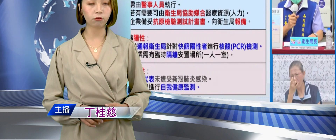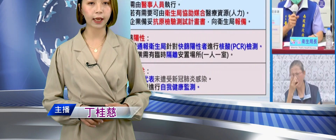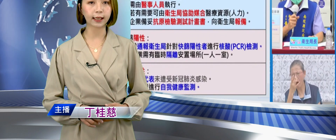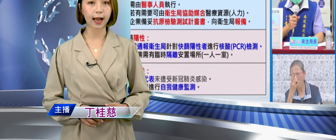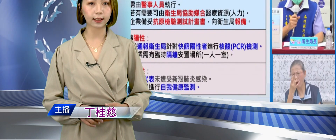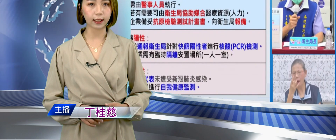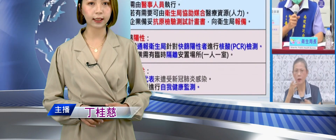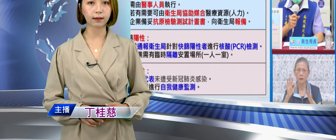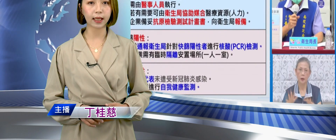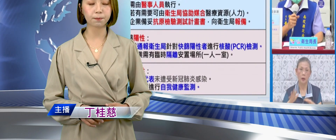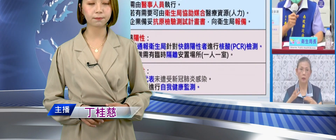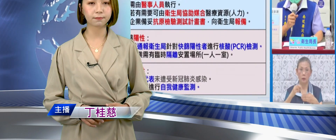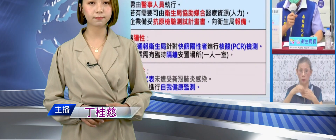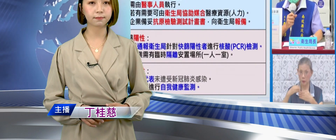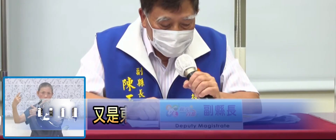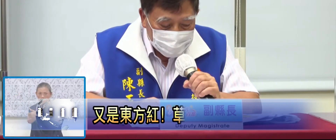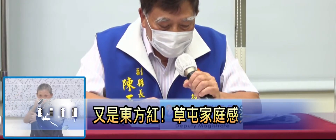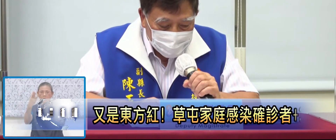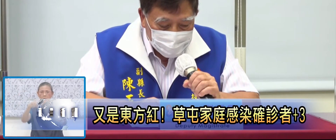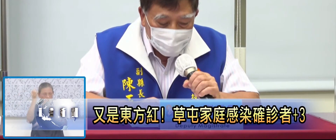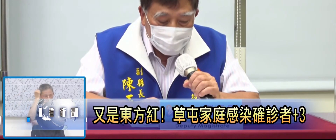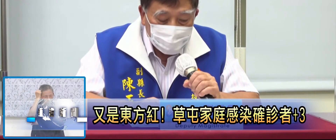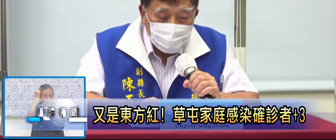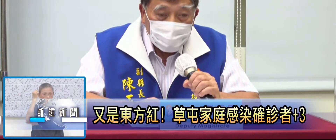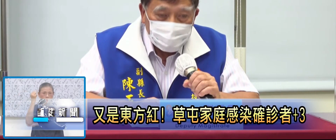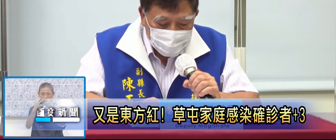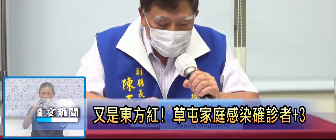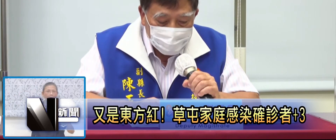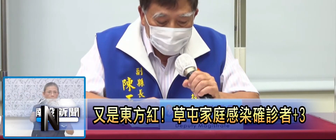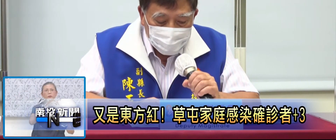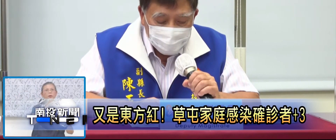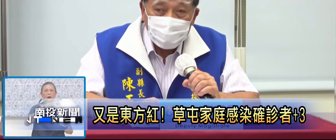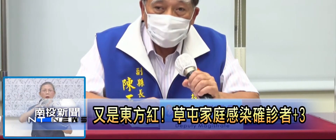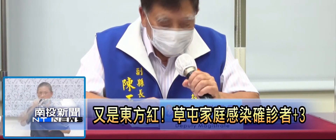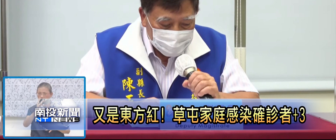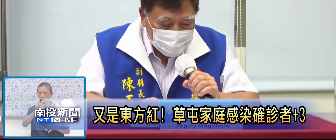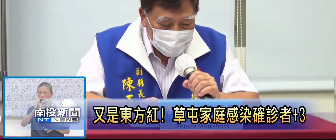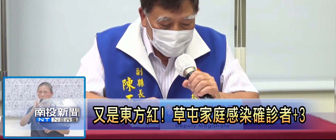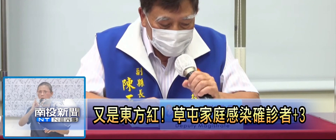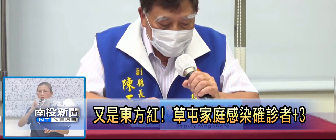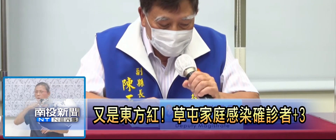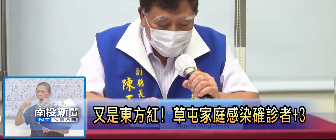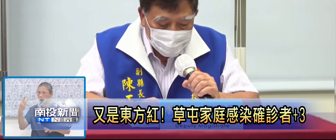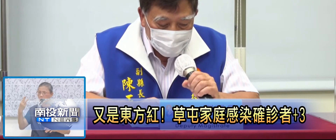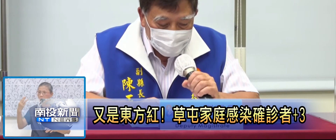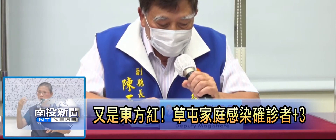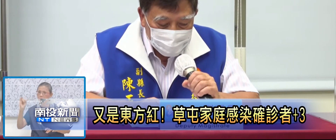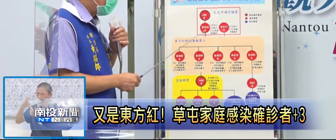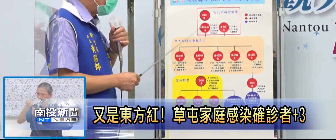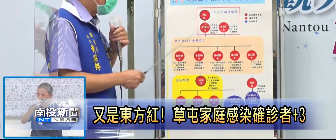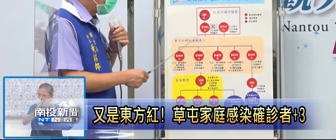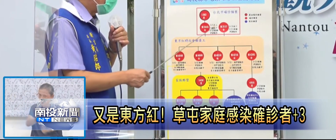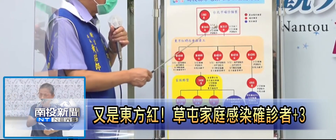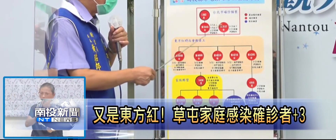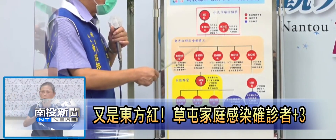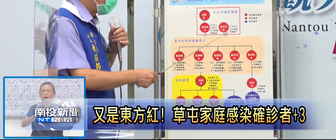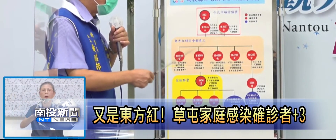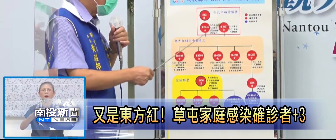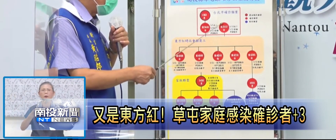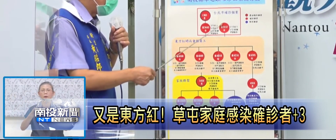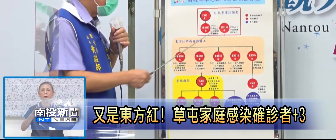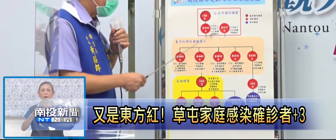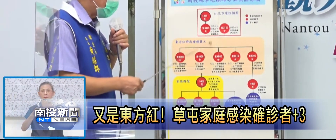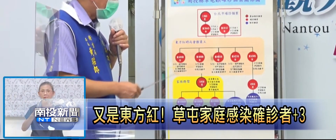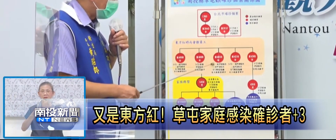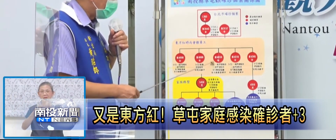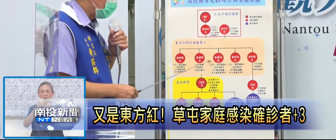当中的家庭感染。 南投县经过几日间无确诊案例增加，伫今日结束。根据中央流行疫情指挥